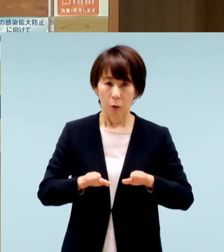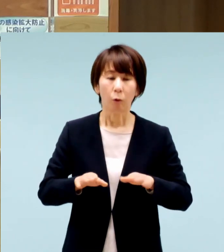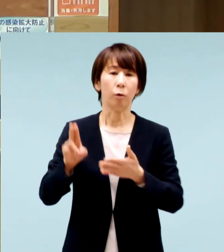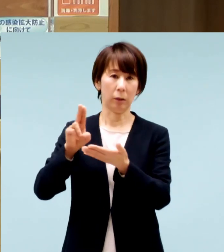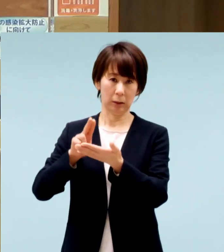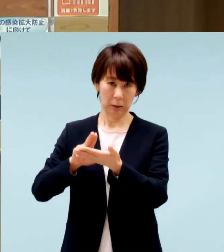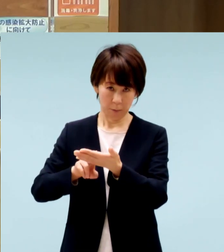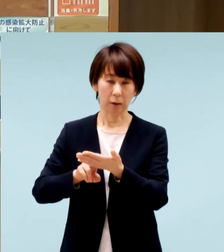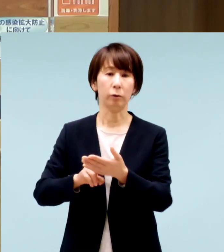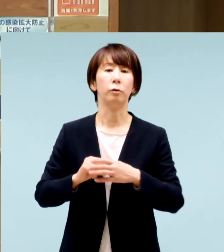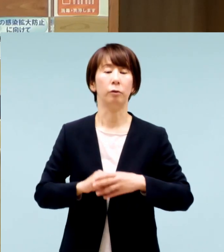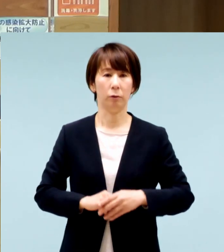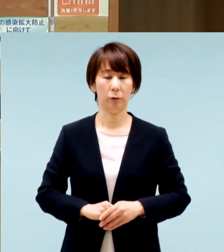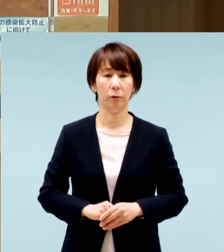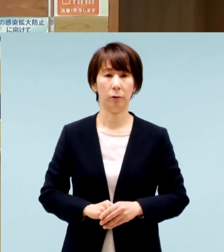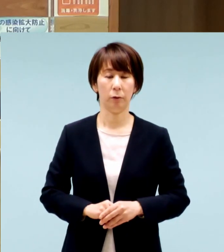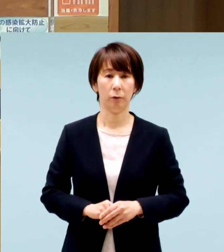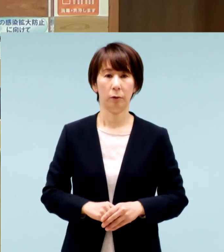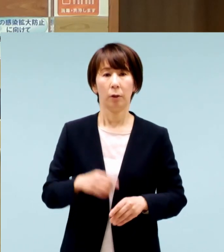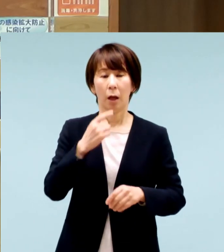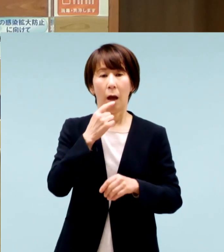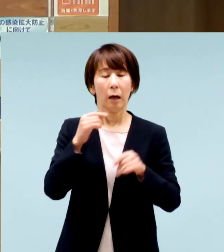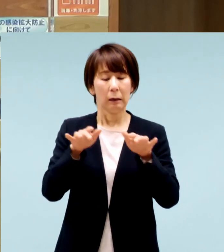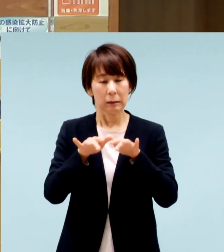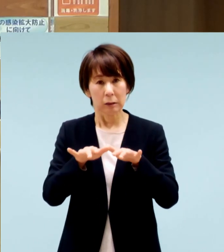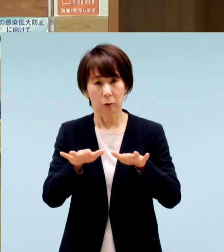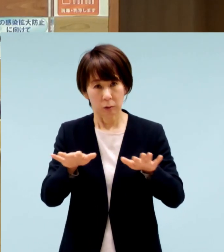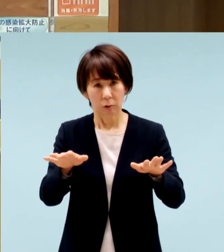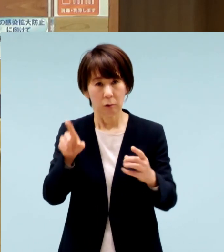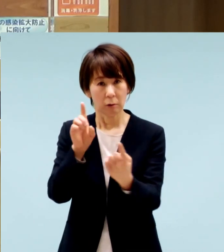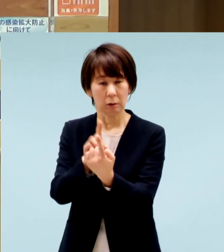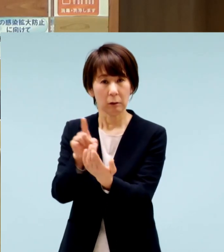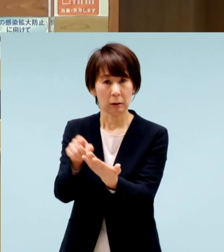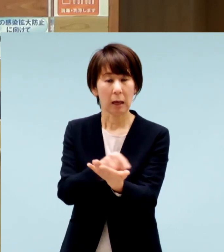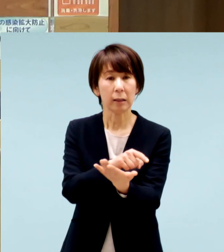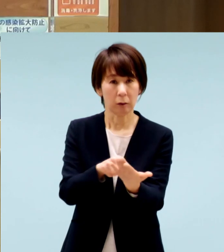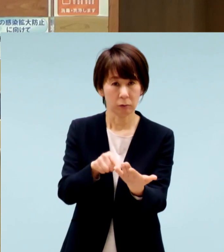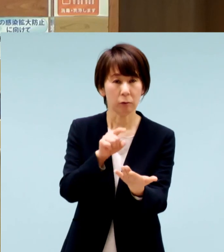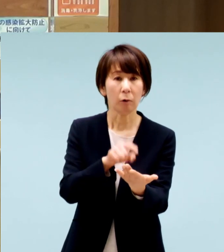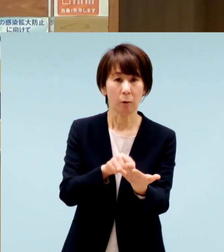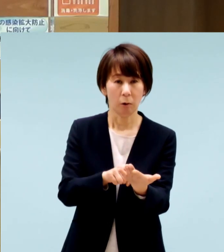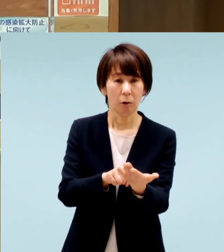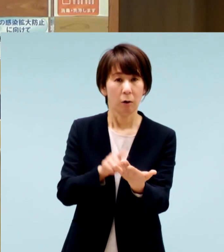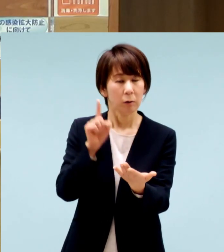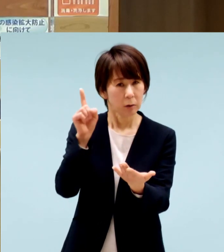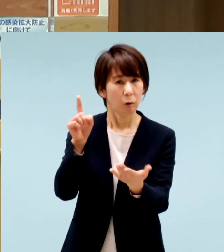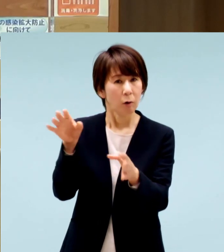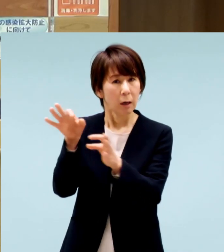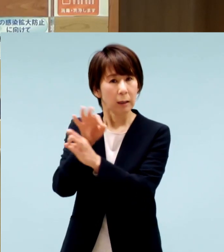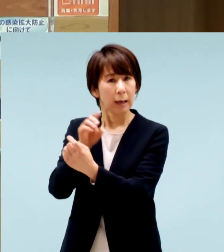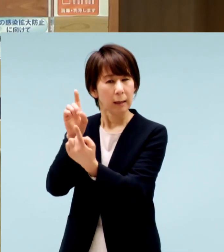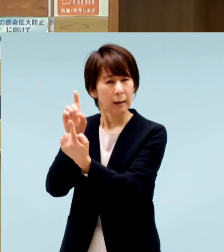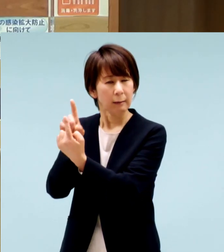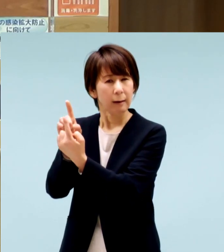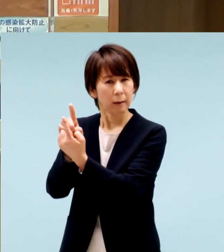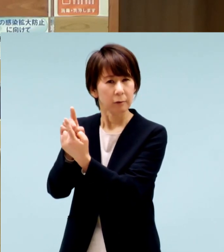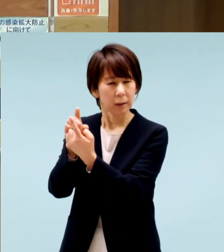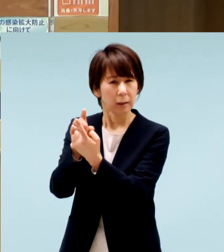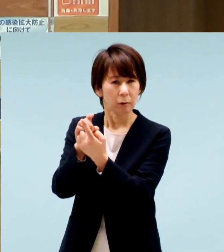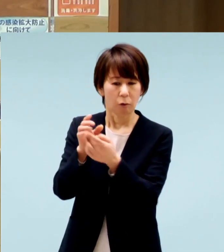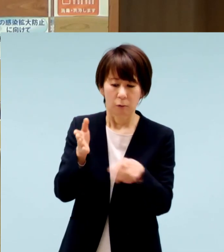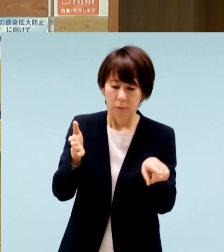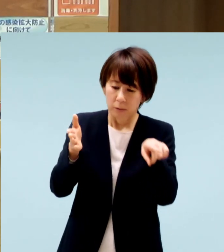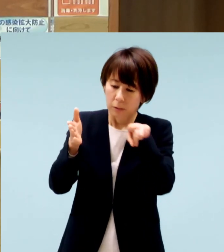ども、この赤潮対策を、この経済対策に盛り込んでほ